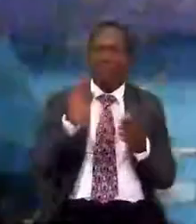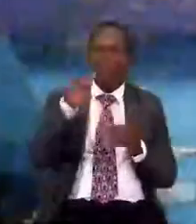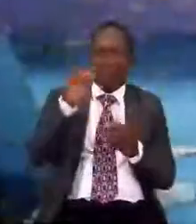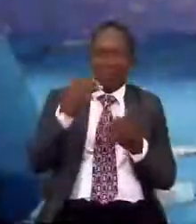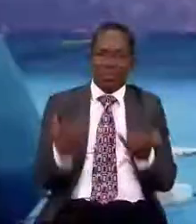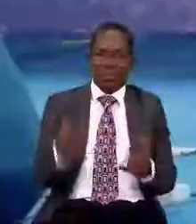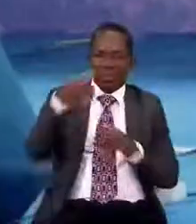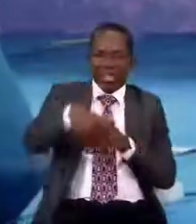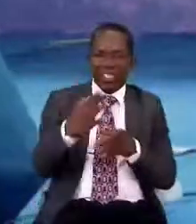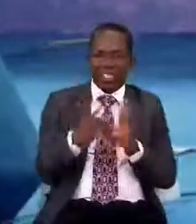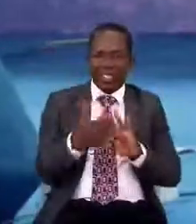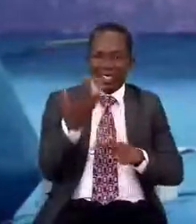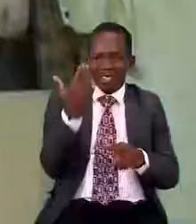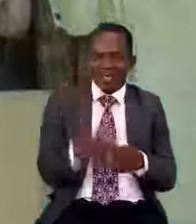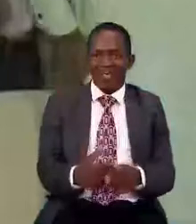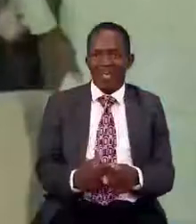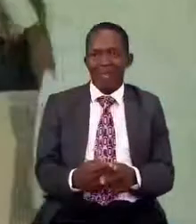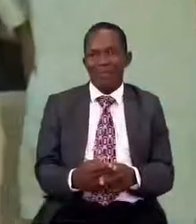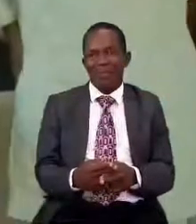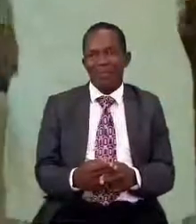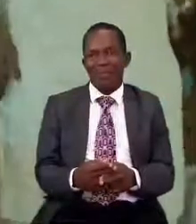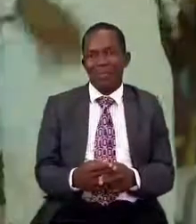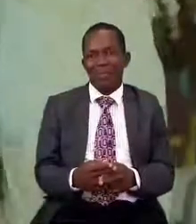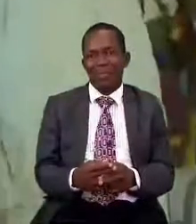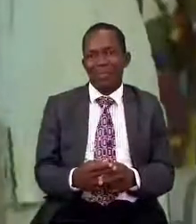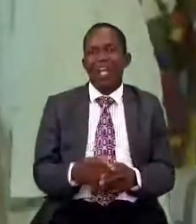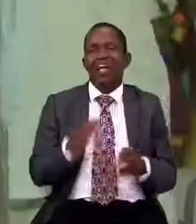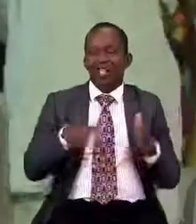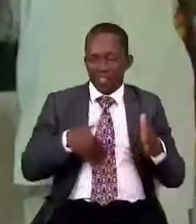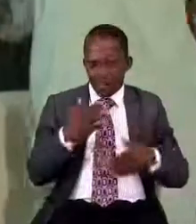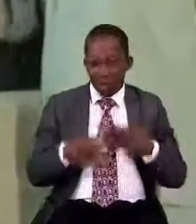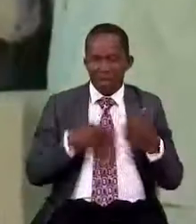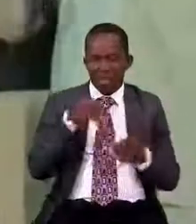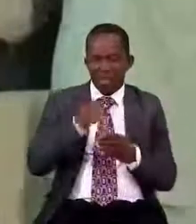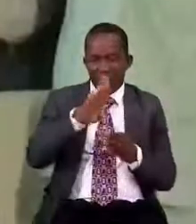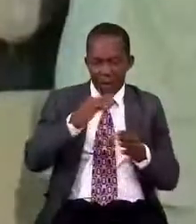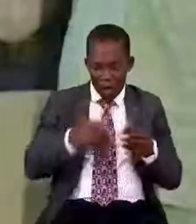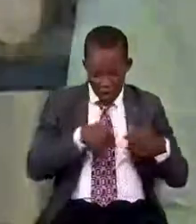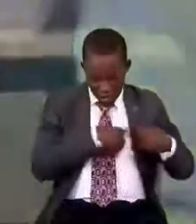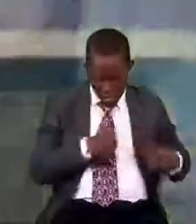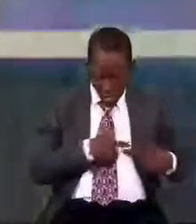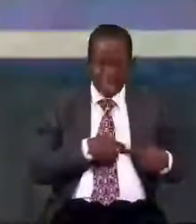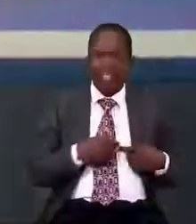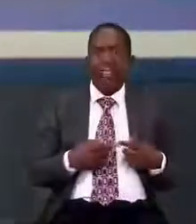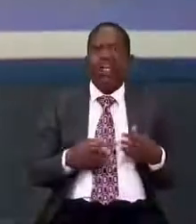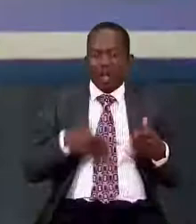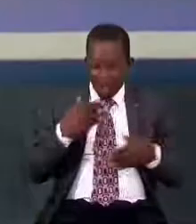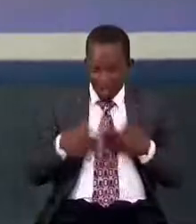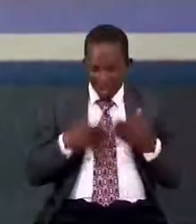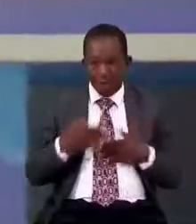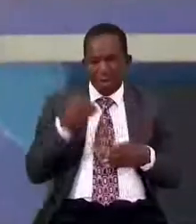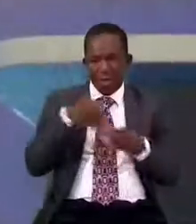La joie dans votre cœur. La joie dans votre famille. La joie du